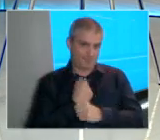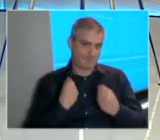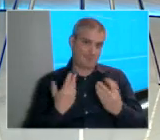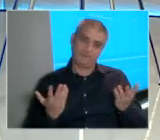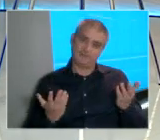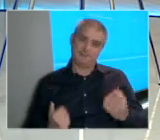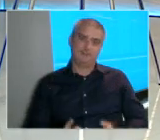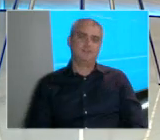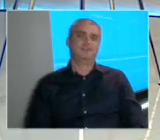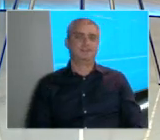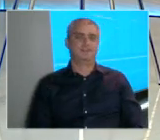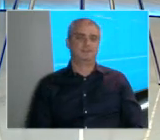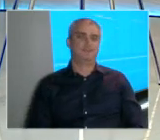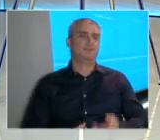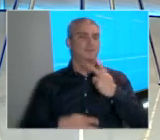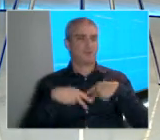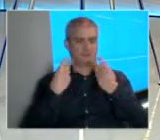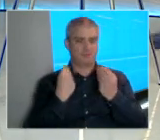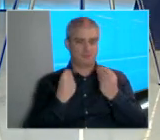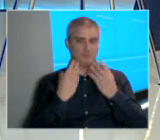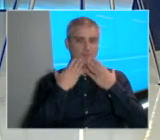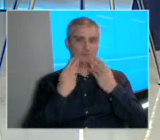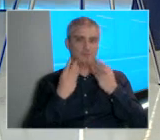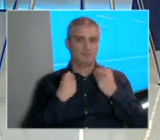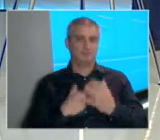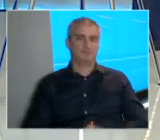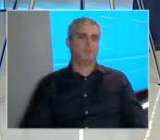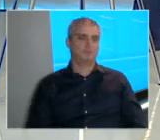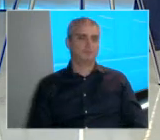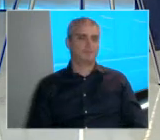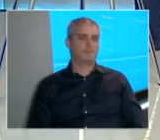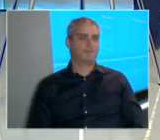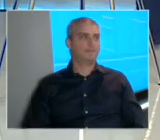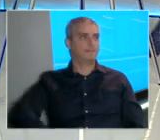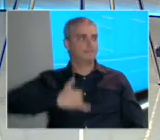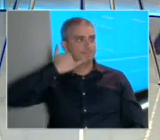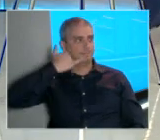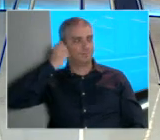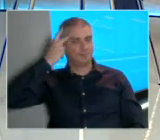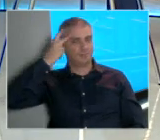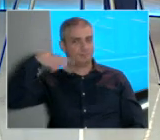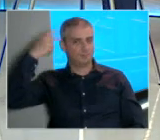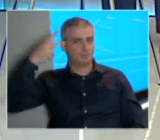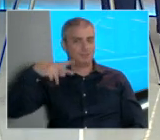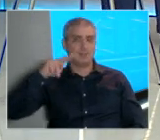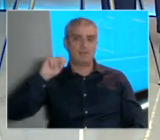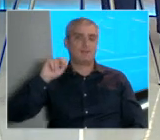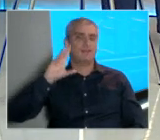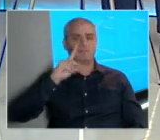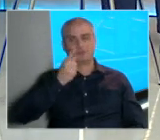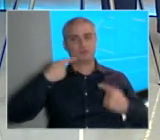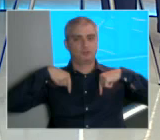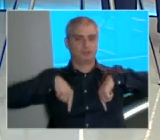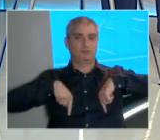עכשיו. טוב, אני חוזר לך עוד מעט, תודה רבה. על קו הטלפון, הפרופסור נדב דודוביץ', יושב